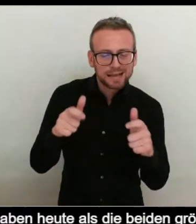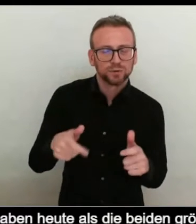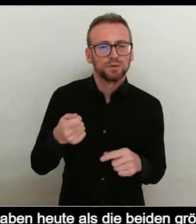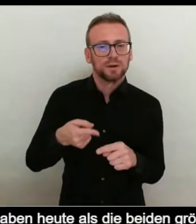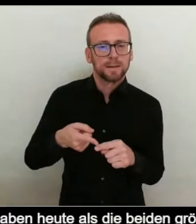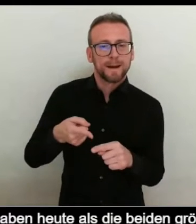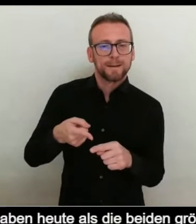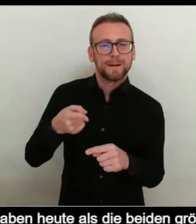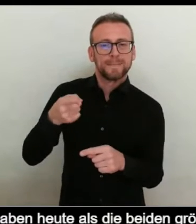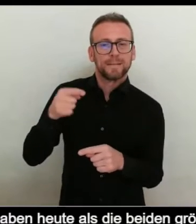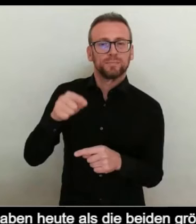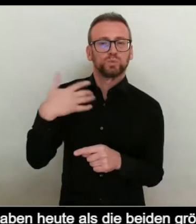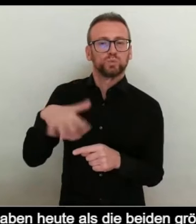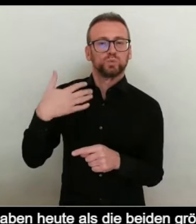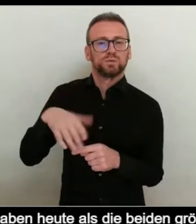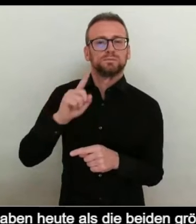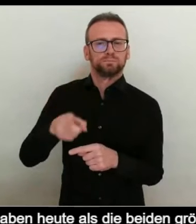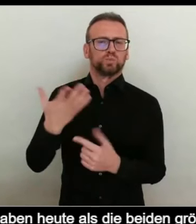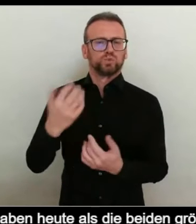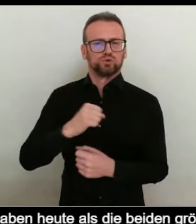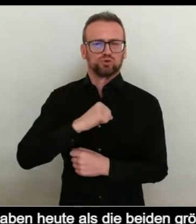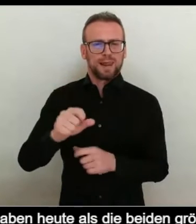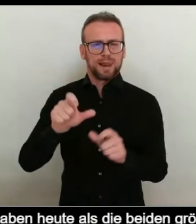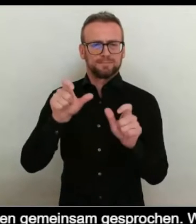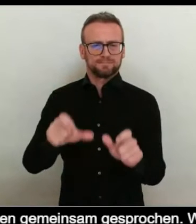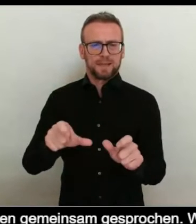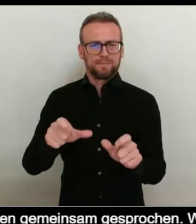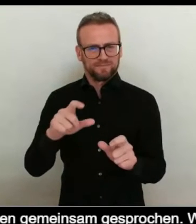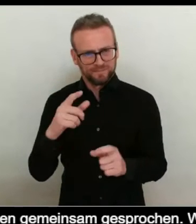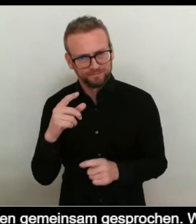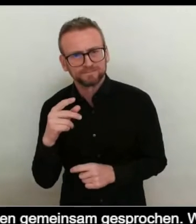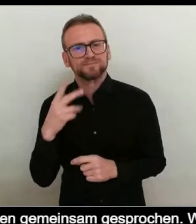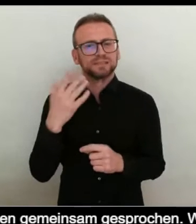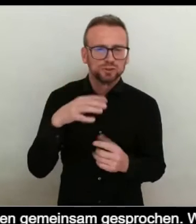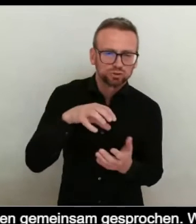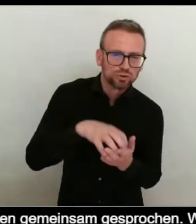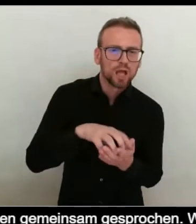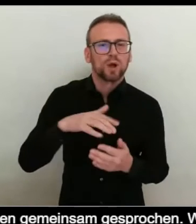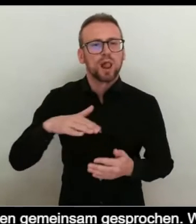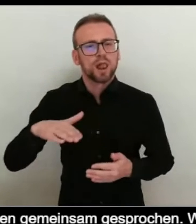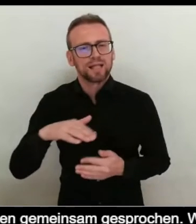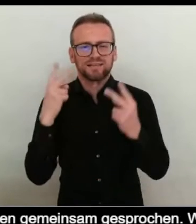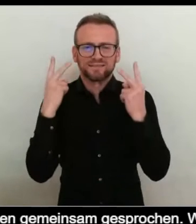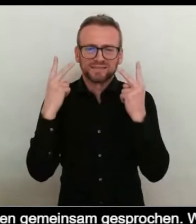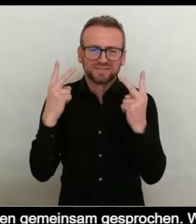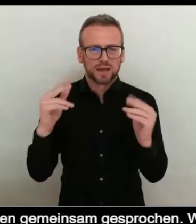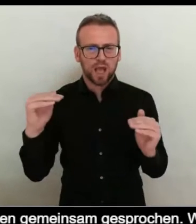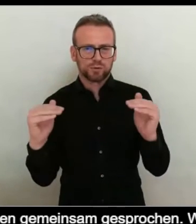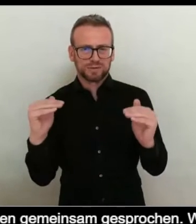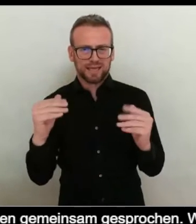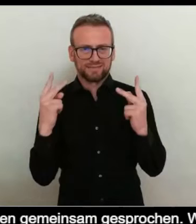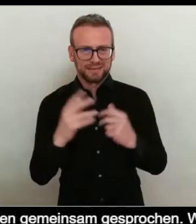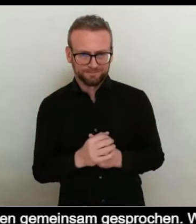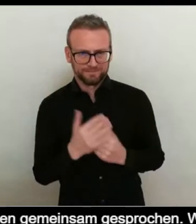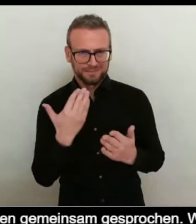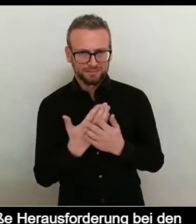Preise beim Heizöl, beim Gas etwa um ein Drittel erhöht. Dazu kommt die